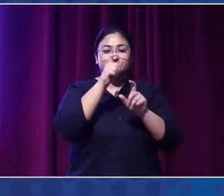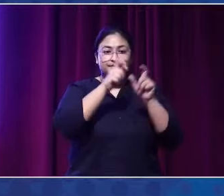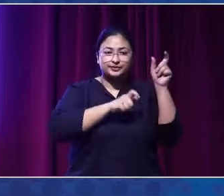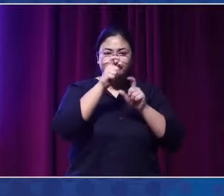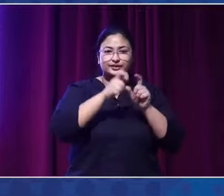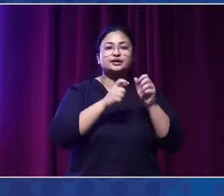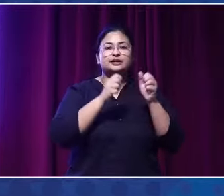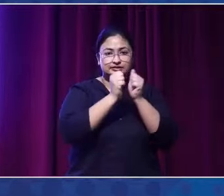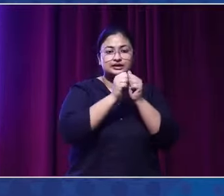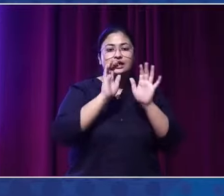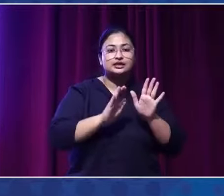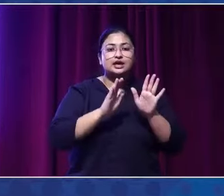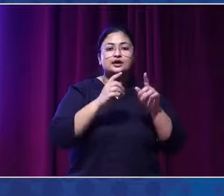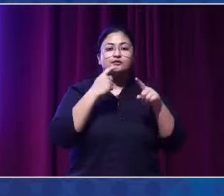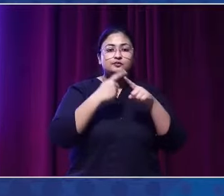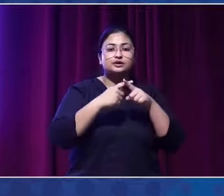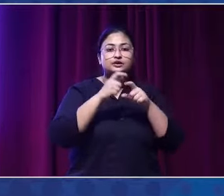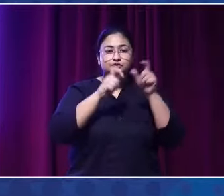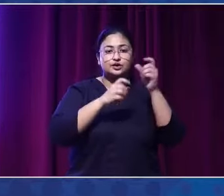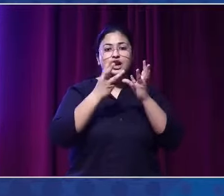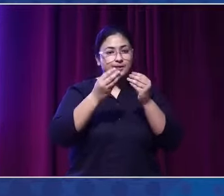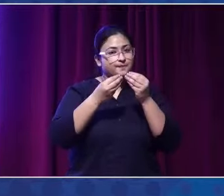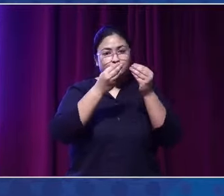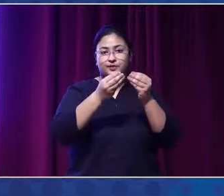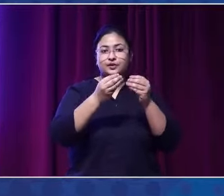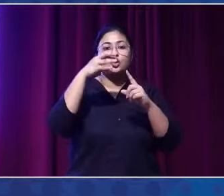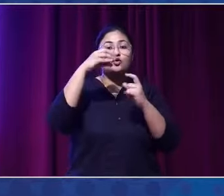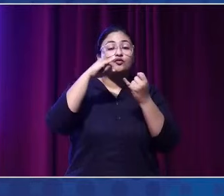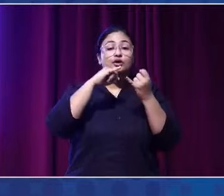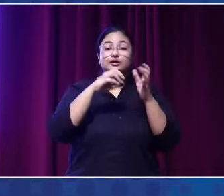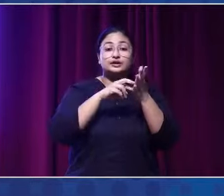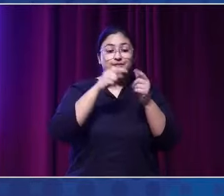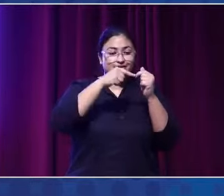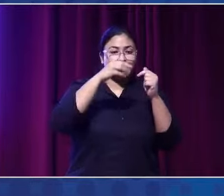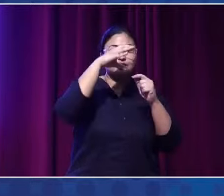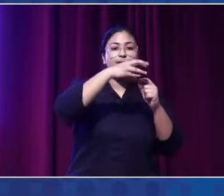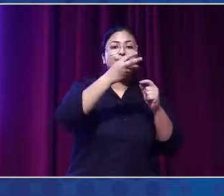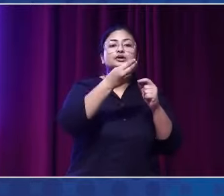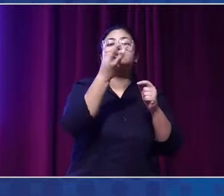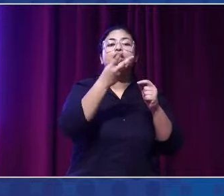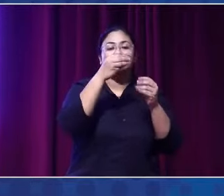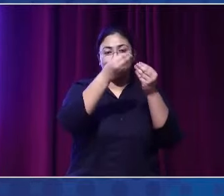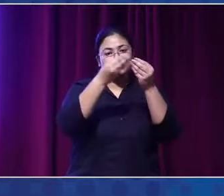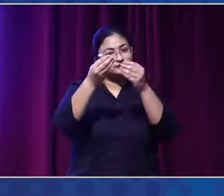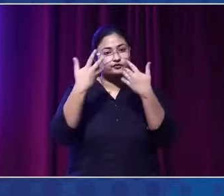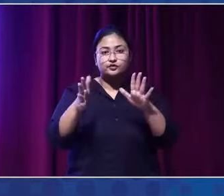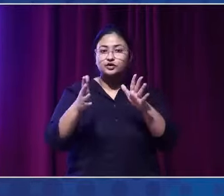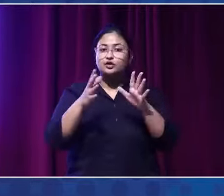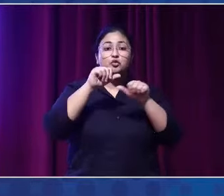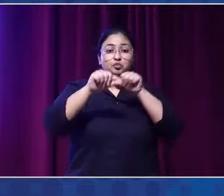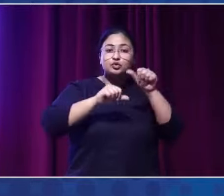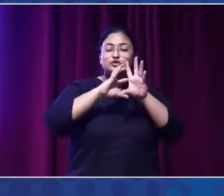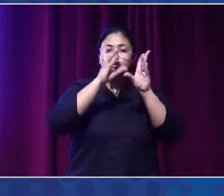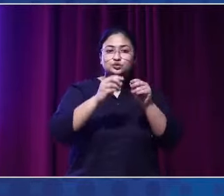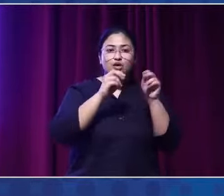रहे, उसका नंबर उनको दे दिया गया कौन से बूथ पे कौन सी जाएगी. सारा प्रोसेस उन्होंने पोलिंग स्टेशन पे बैठ के